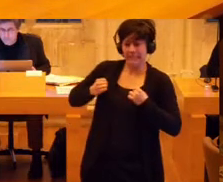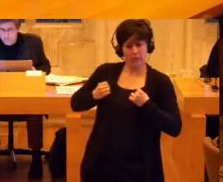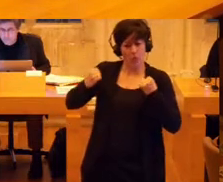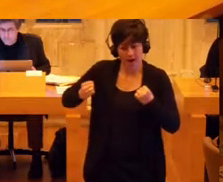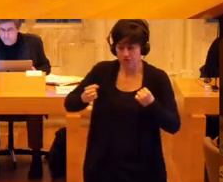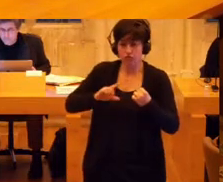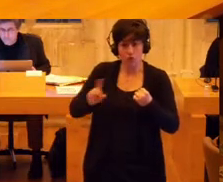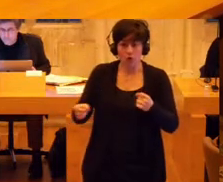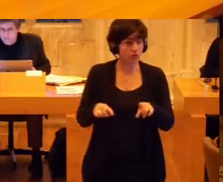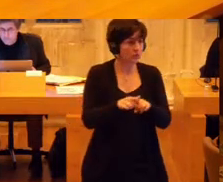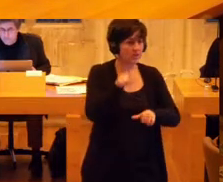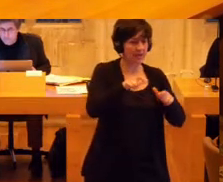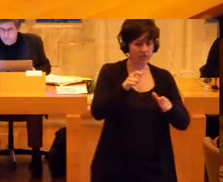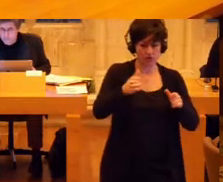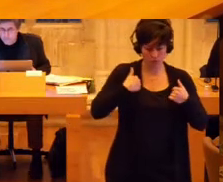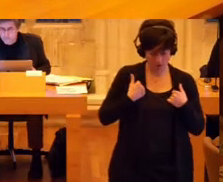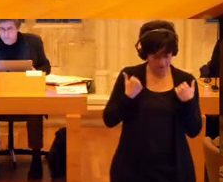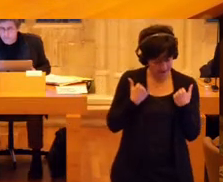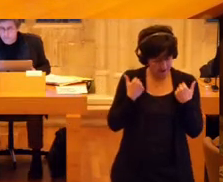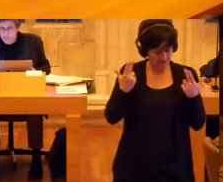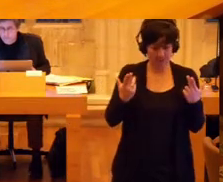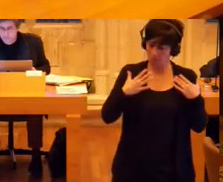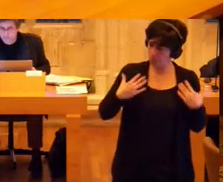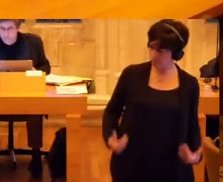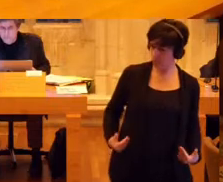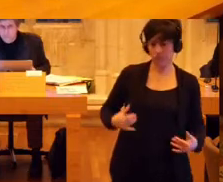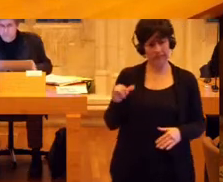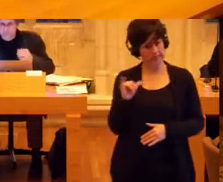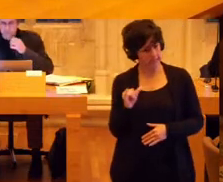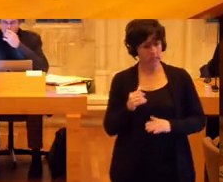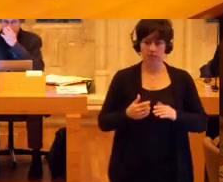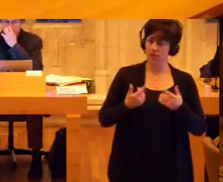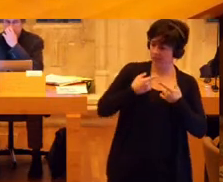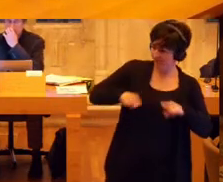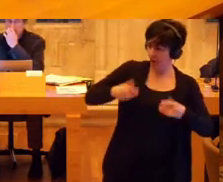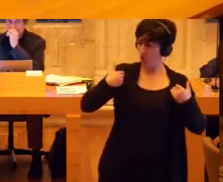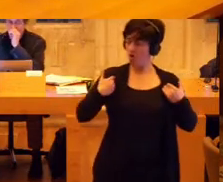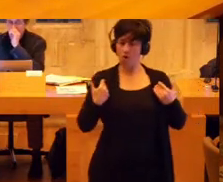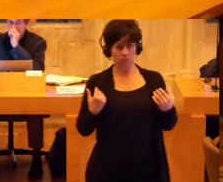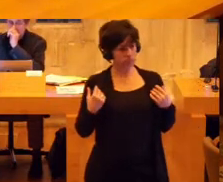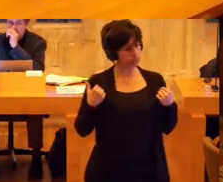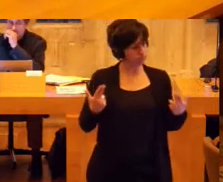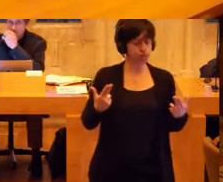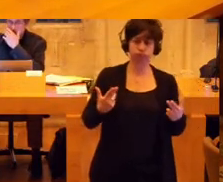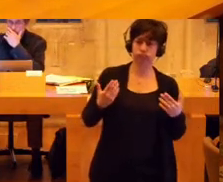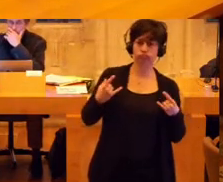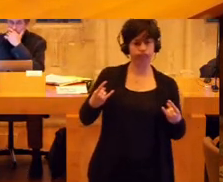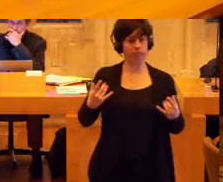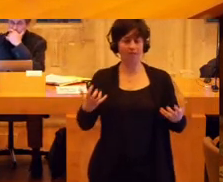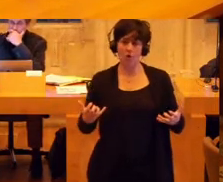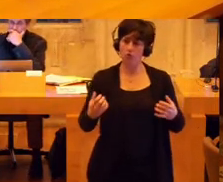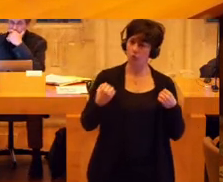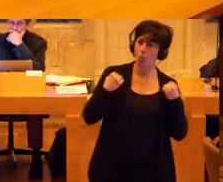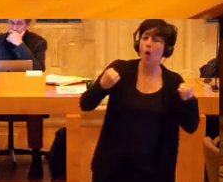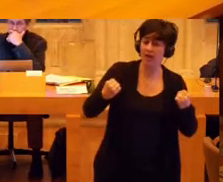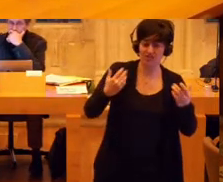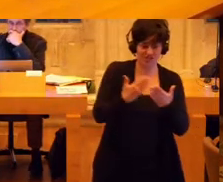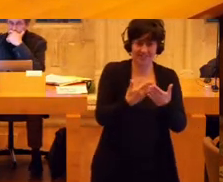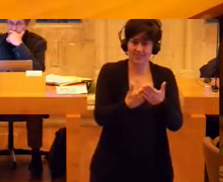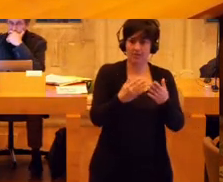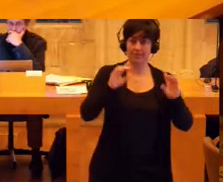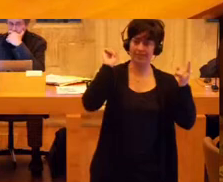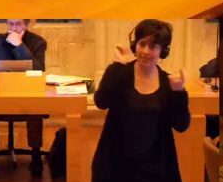de ceux qui veulent s'affirmer dans la société aujourd'hui, affirmer leurs différences, etc., etc. Donc c'est